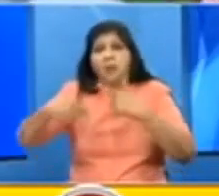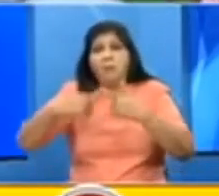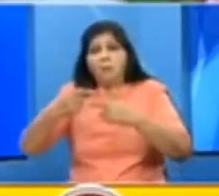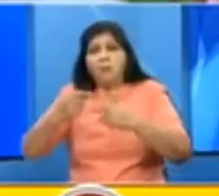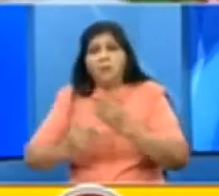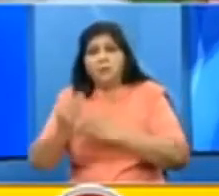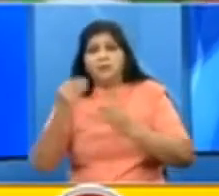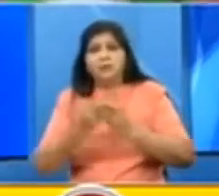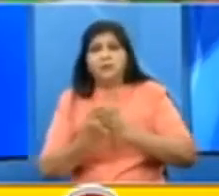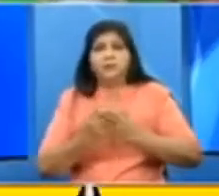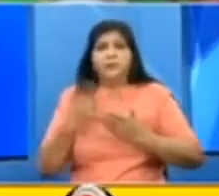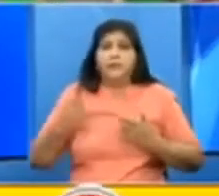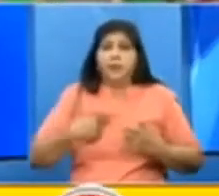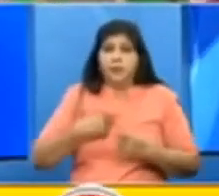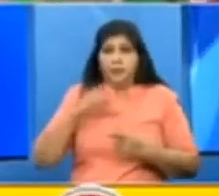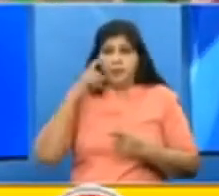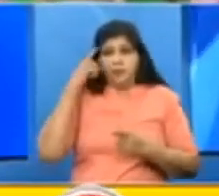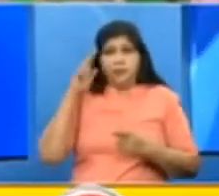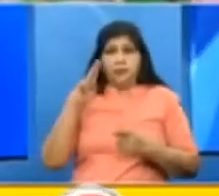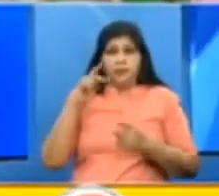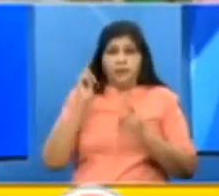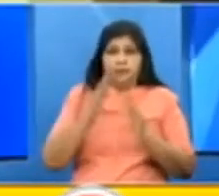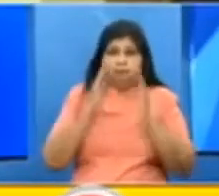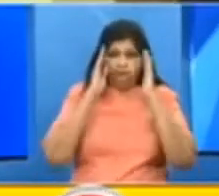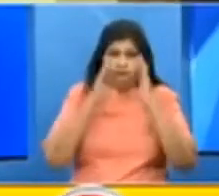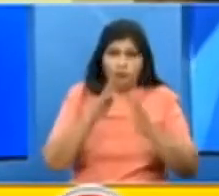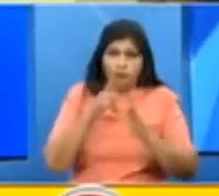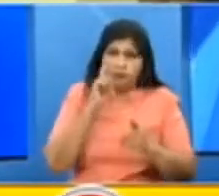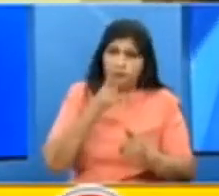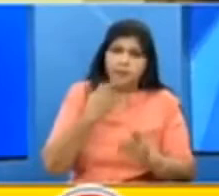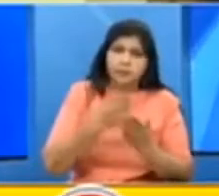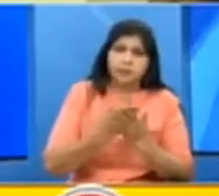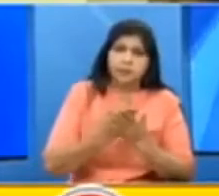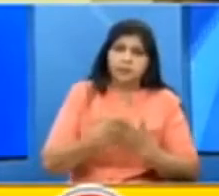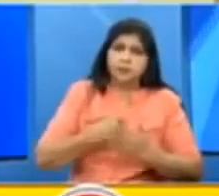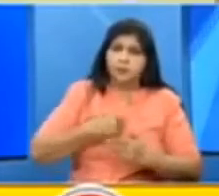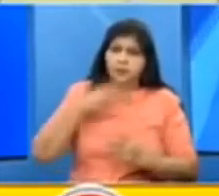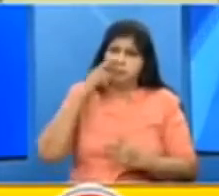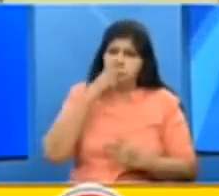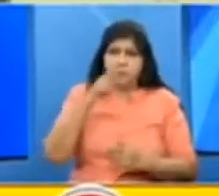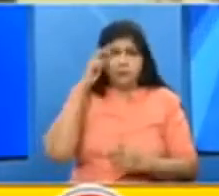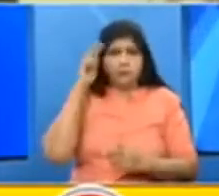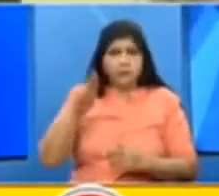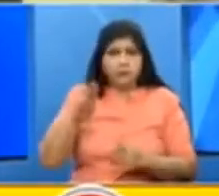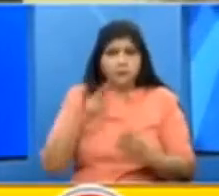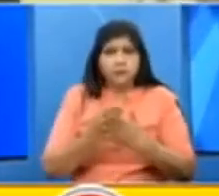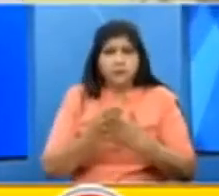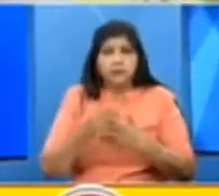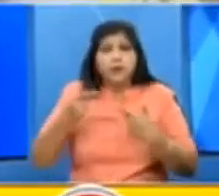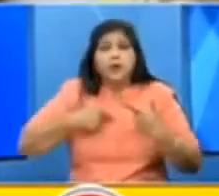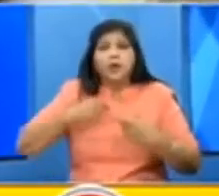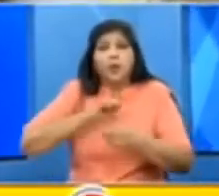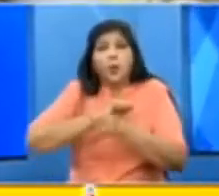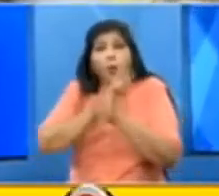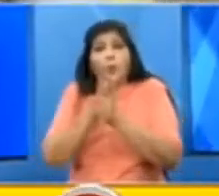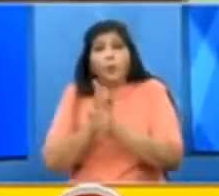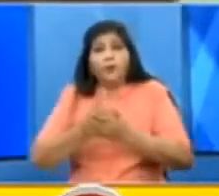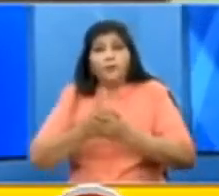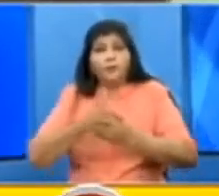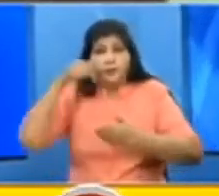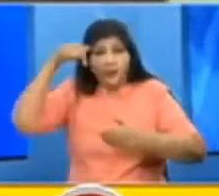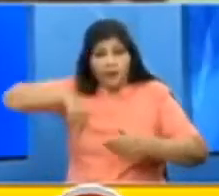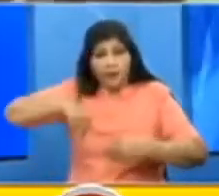ही ज्यादा सतर्क रहने की जरूरत है। हमें ये ध्यान रखना है कि कोरोना अब